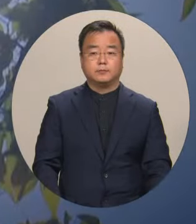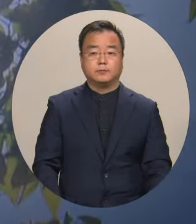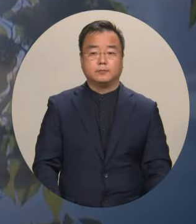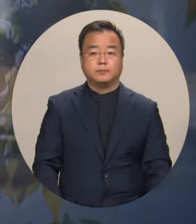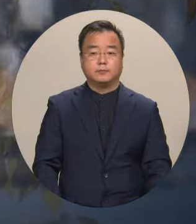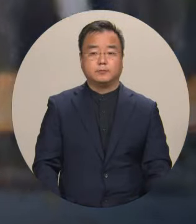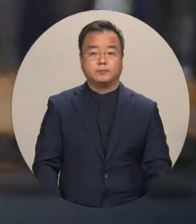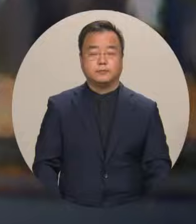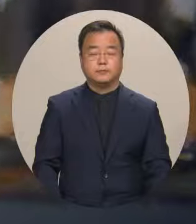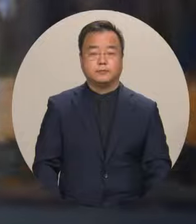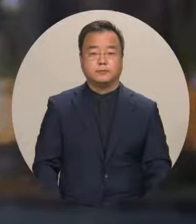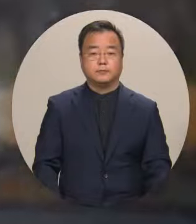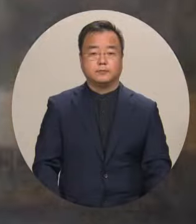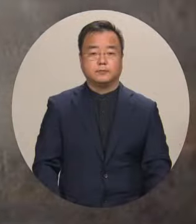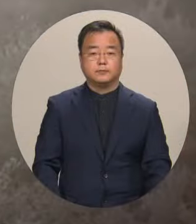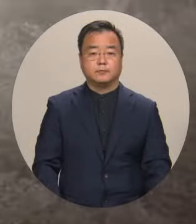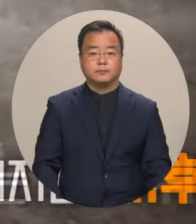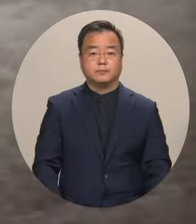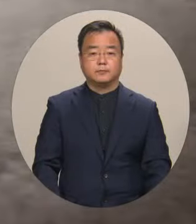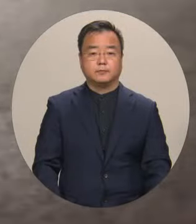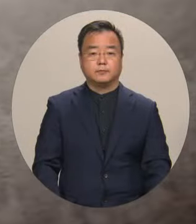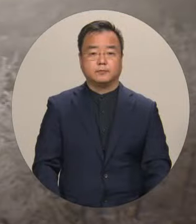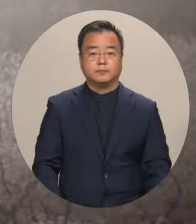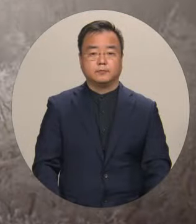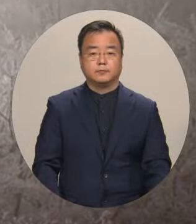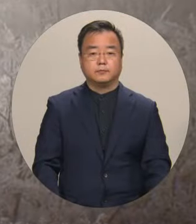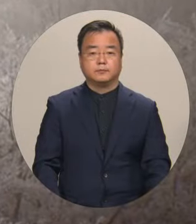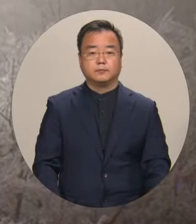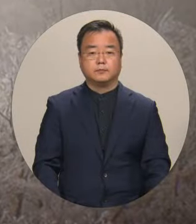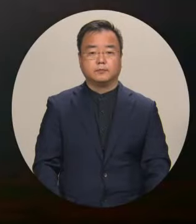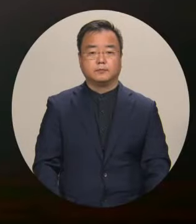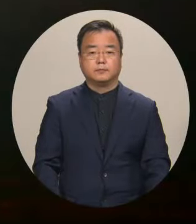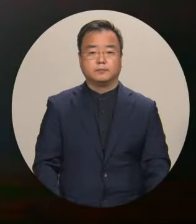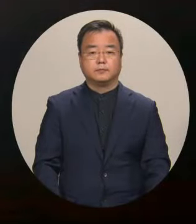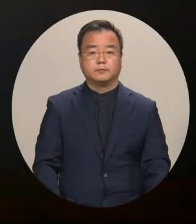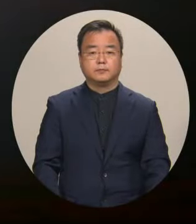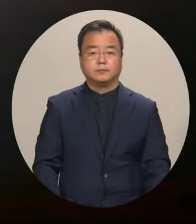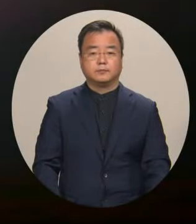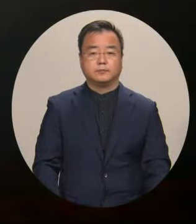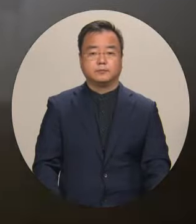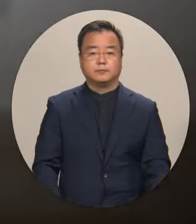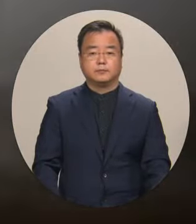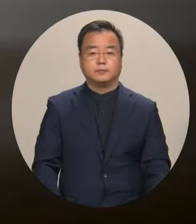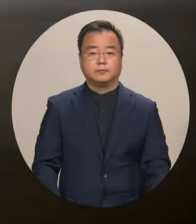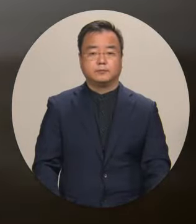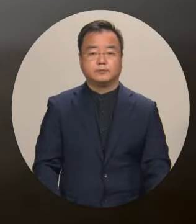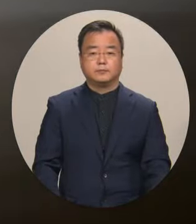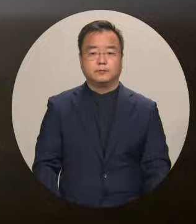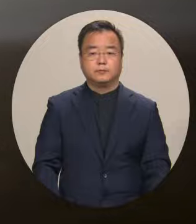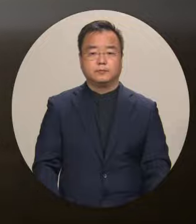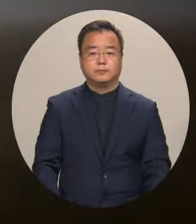을시청해